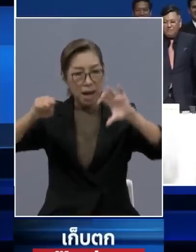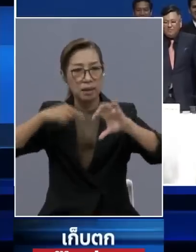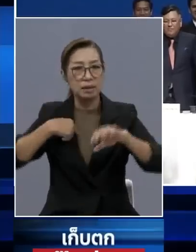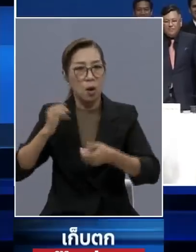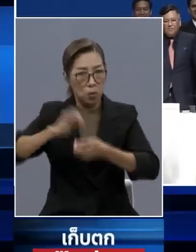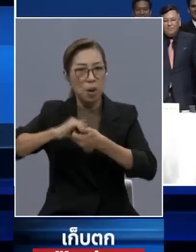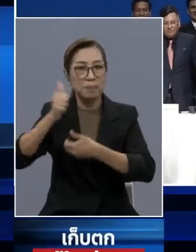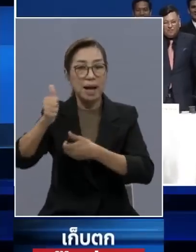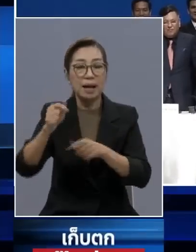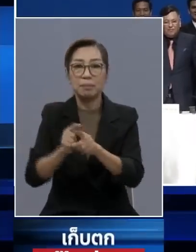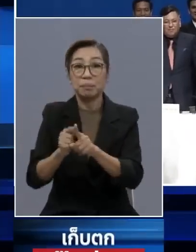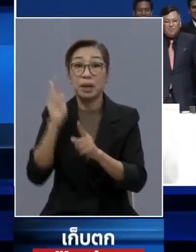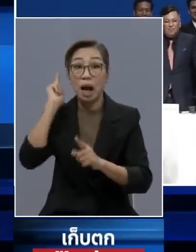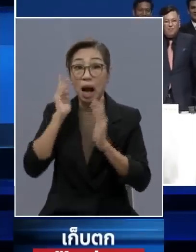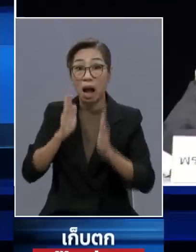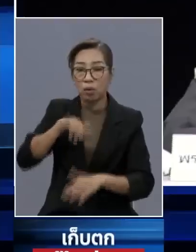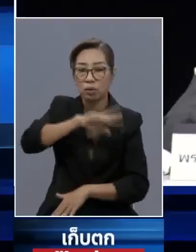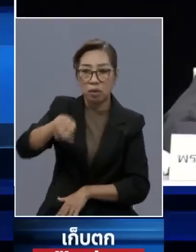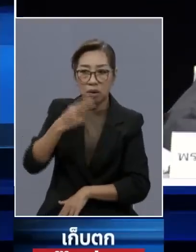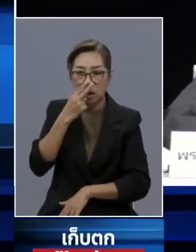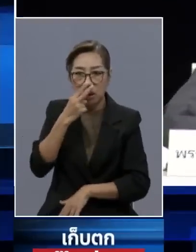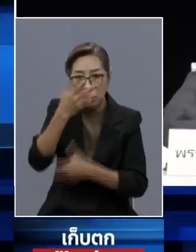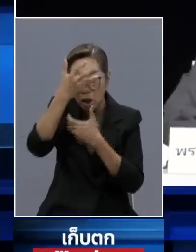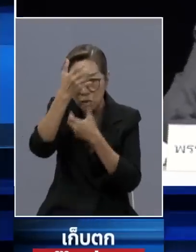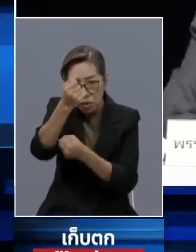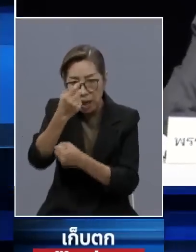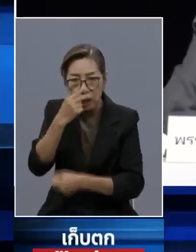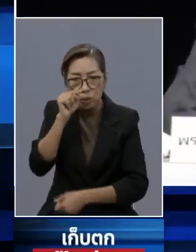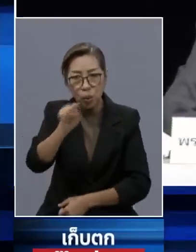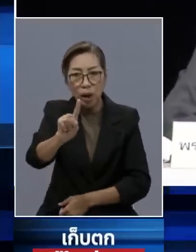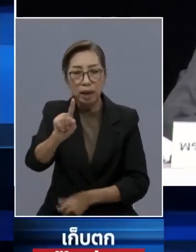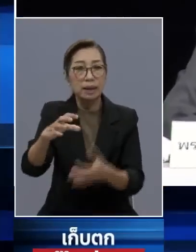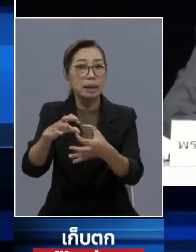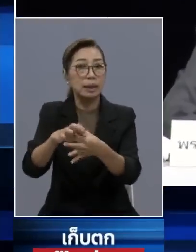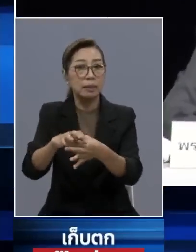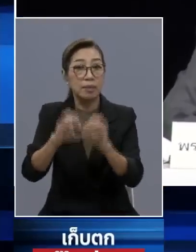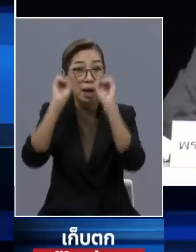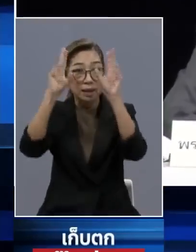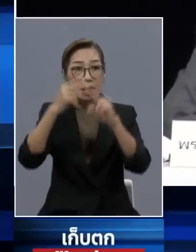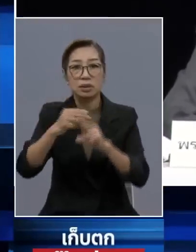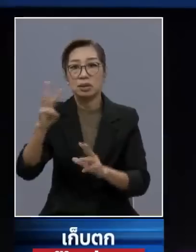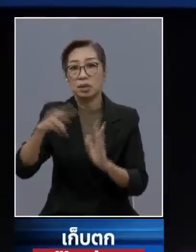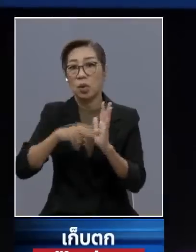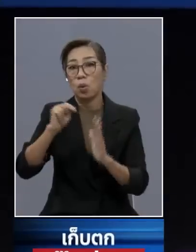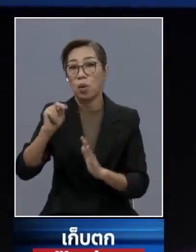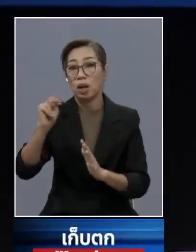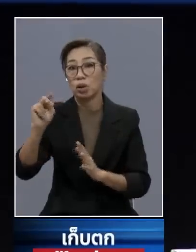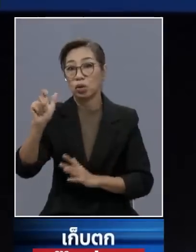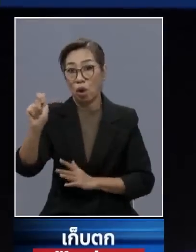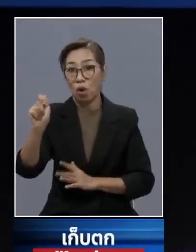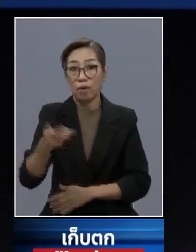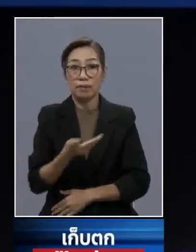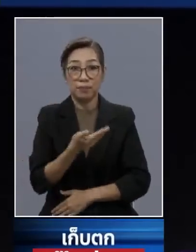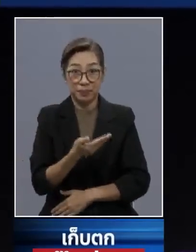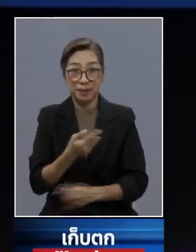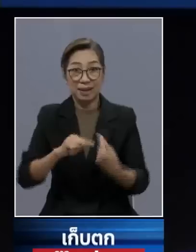มีซีนหนึ่งซึ่งสื่อมวลชนแล้วก็ประชาชนให้ความสนใจก็คือการพูดของอาจารย์วันนอนะฮะท่านวัวหมัดนอมัทธ